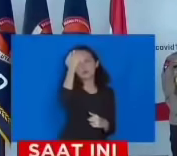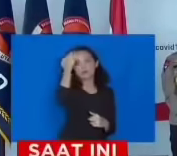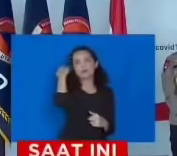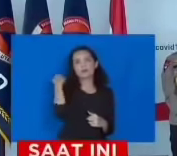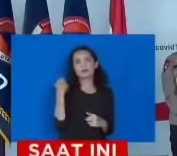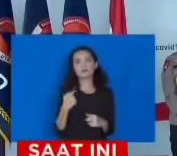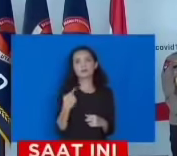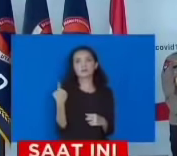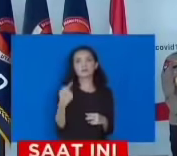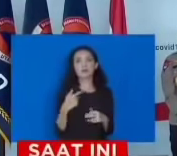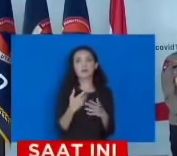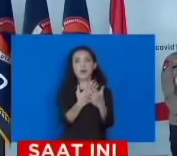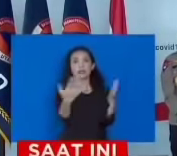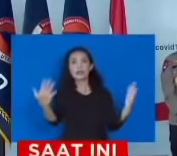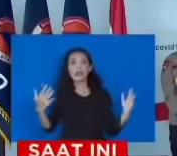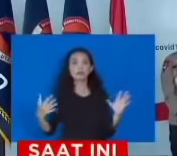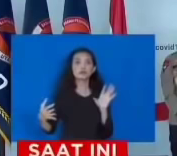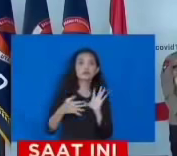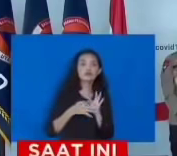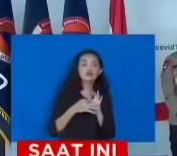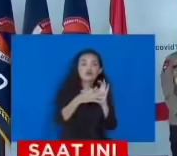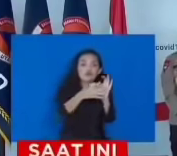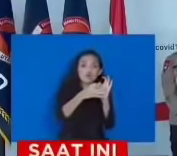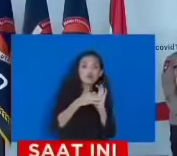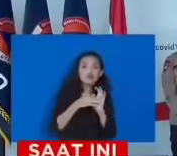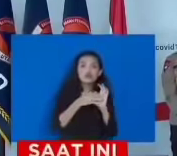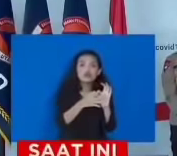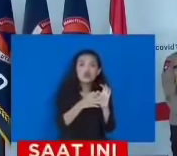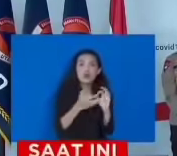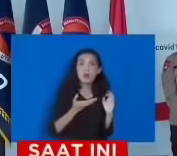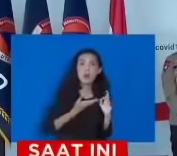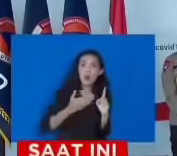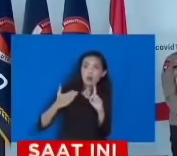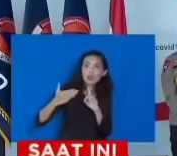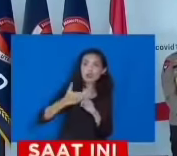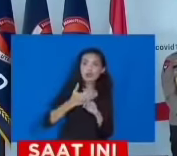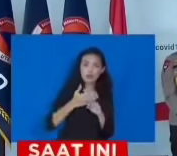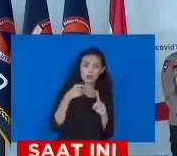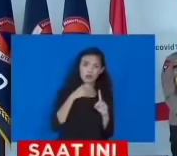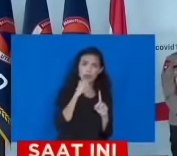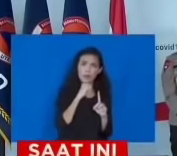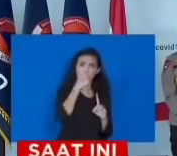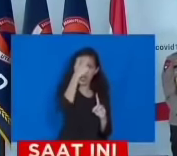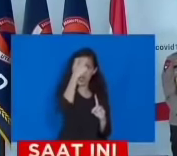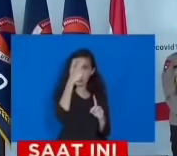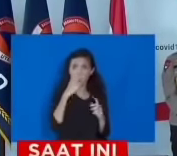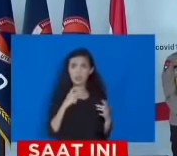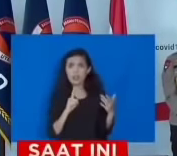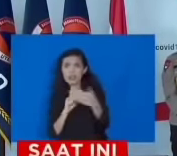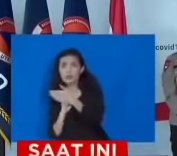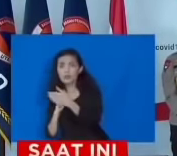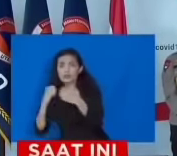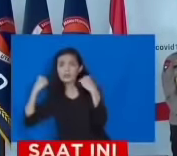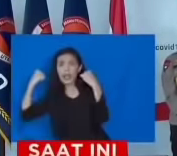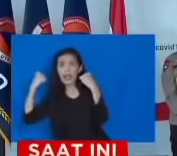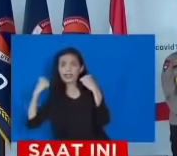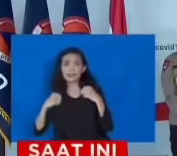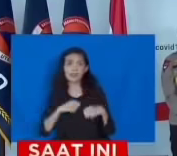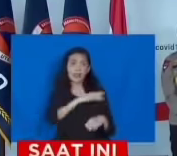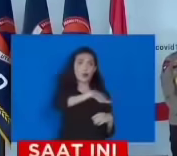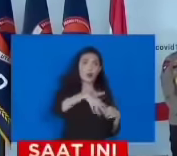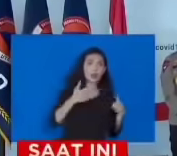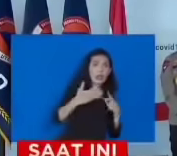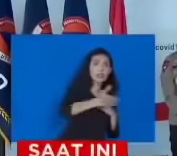bersatu, dengan semangat saling melindungi, lindungi yang sakit, lindungi yang sehat, lindungi keluarga